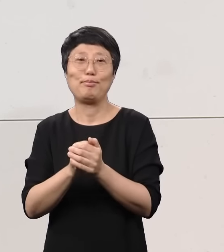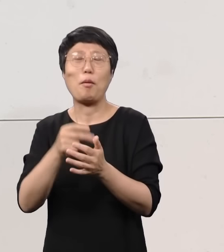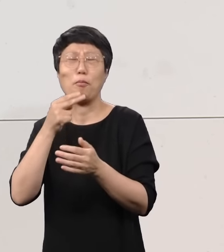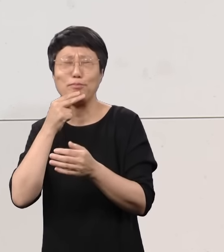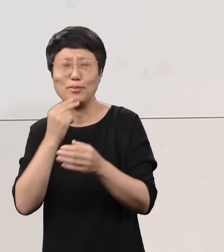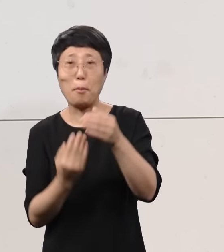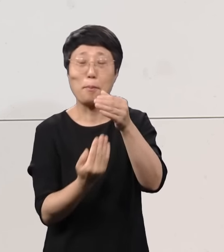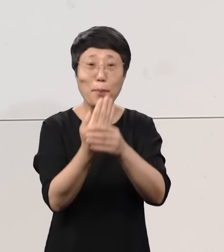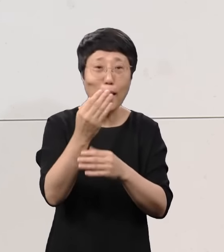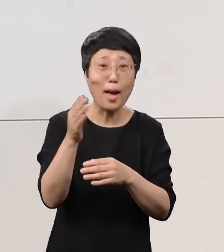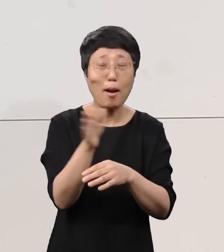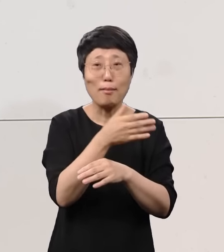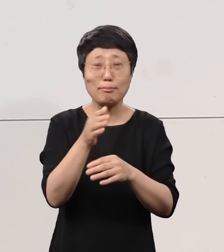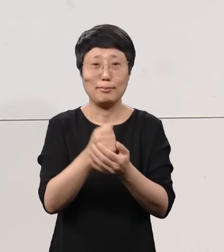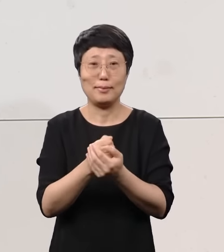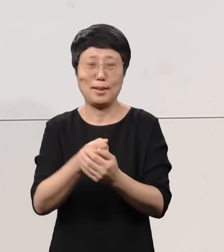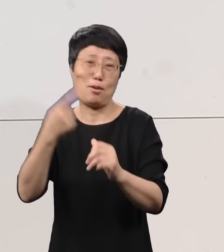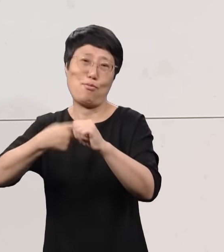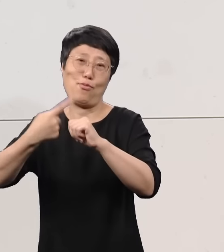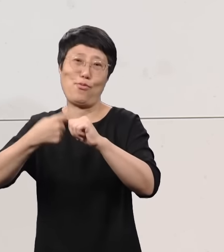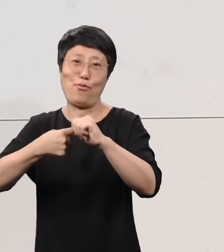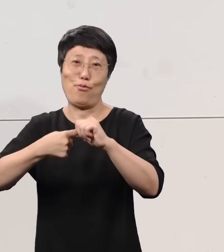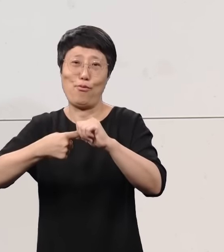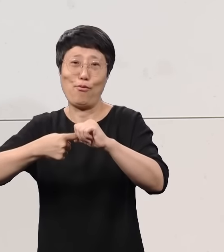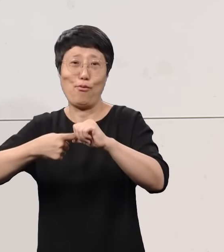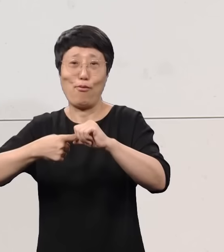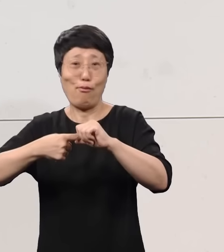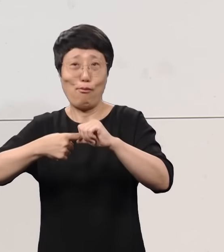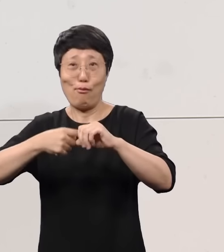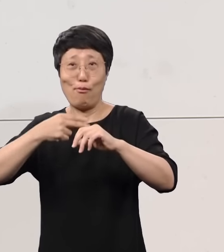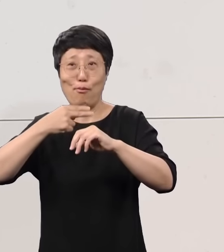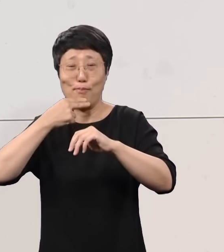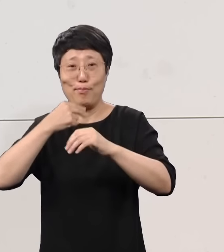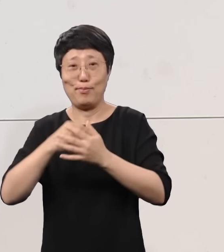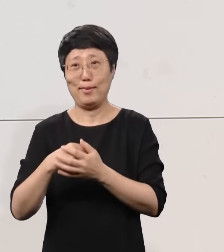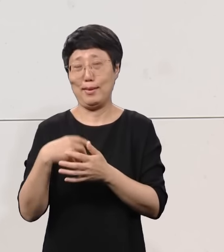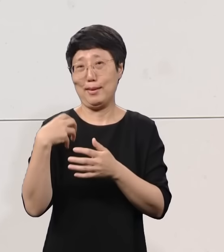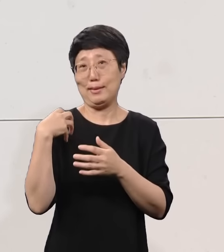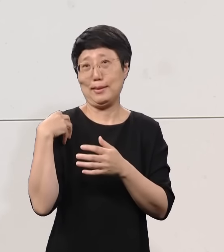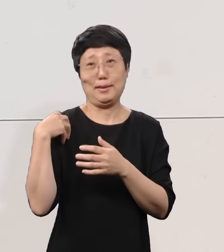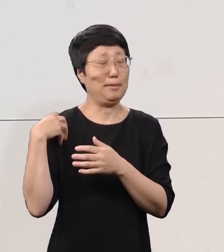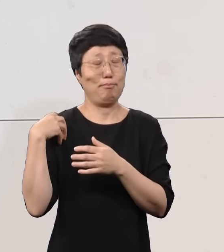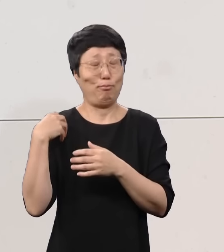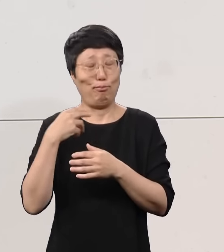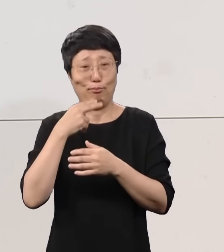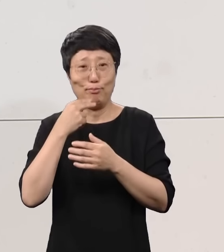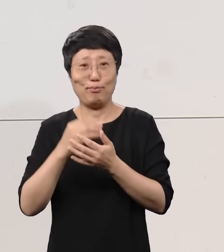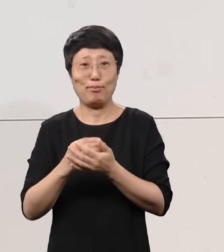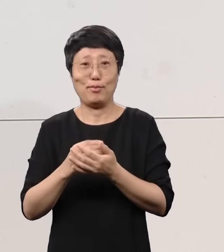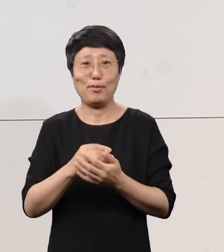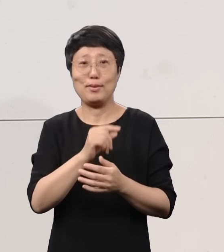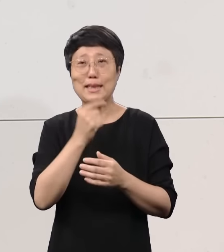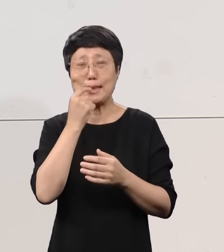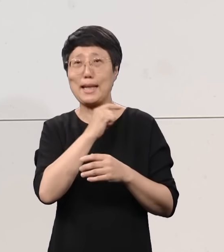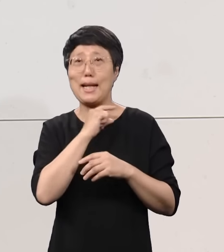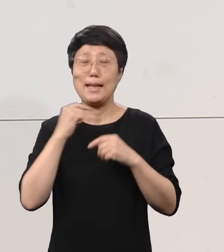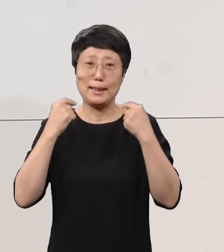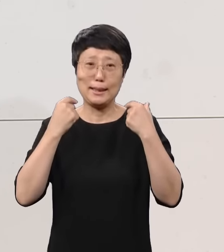먹는 신부로 살고 싶은 사제의 그 이기적이고 아니한 마음이 제 안에 존재하고